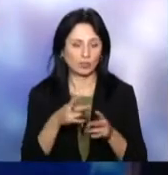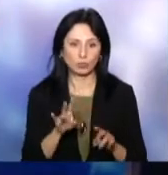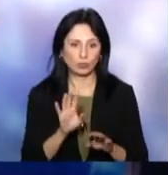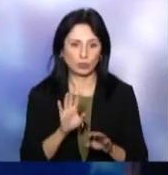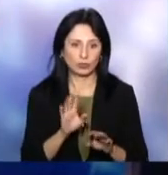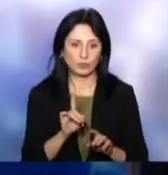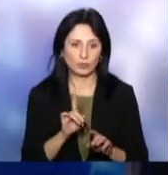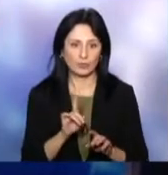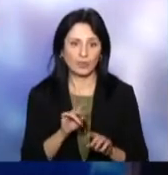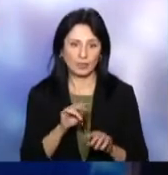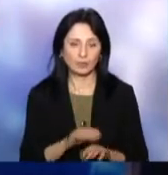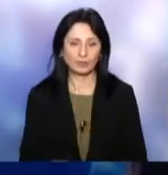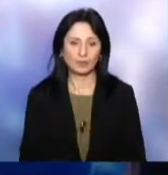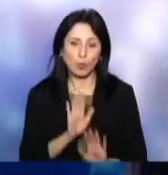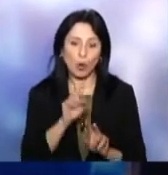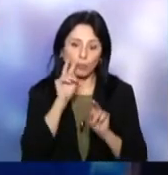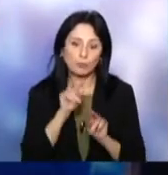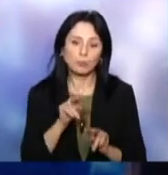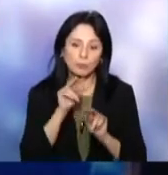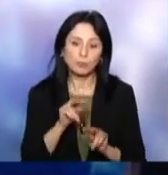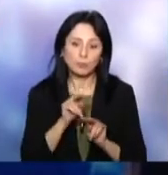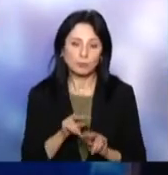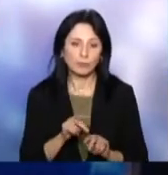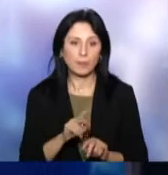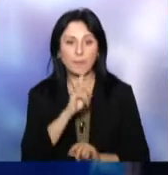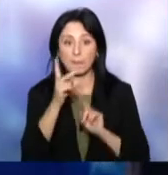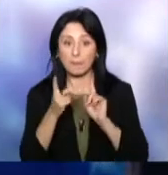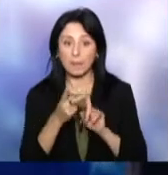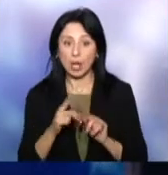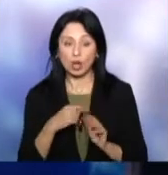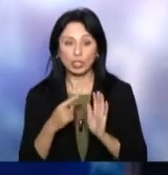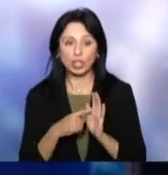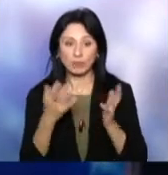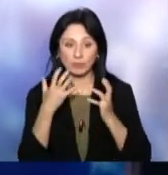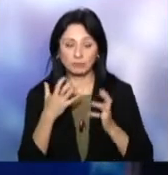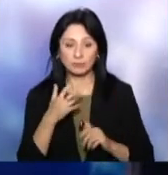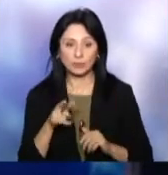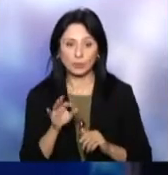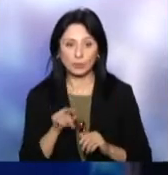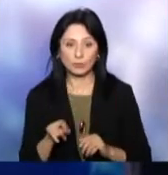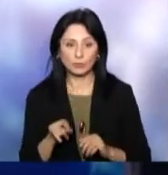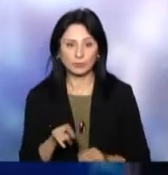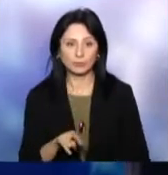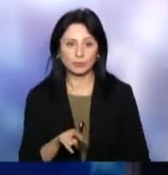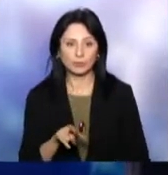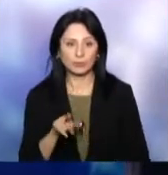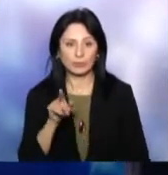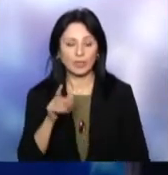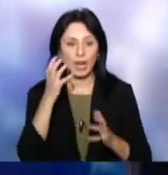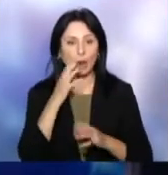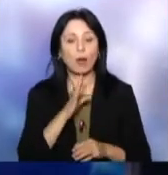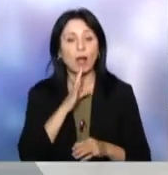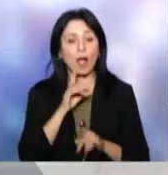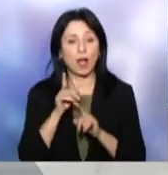არ მოუწოდებს, მე როგორ მხოლოდ მეთვალყურეობა. რაც შეეხება მეორე კითხვას, მას აქვს